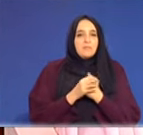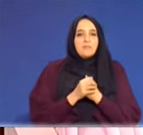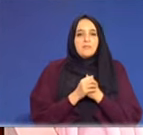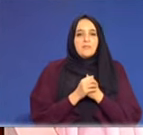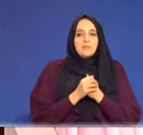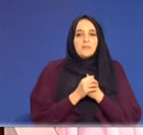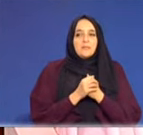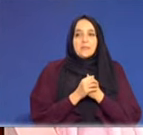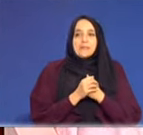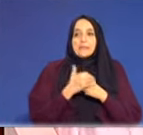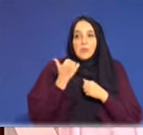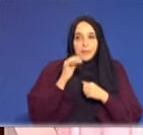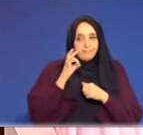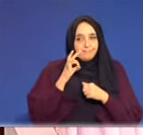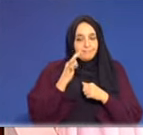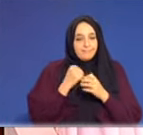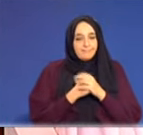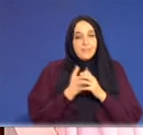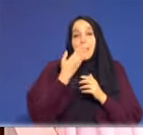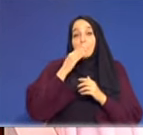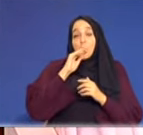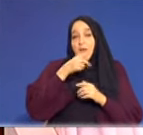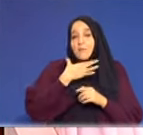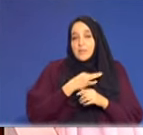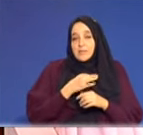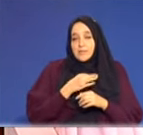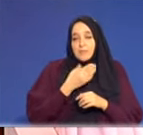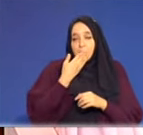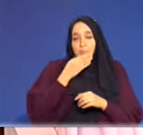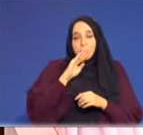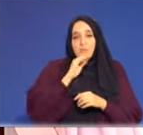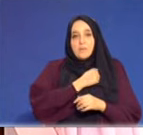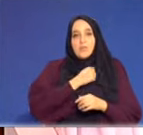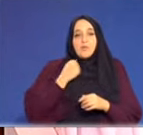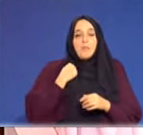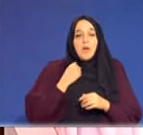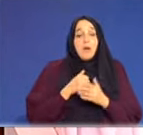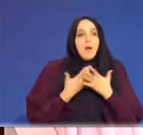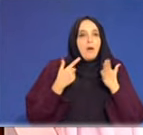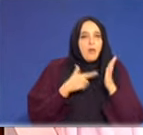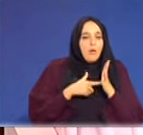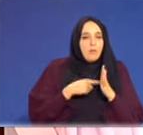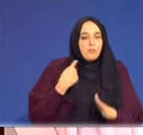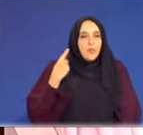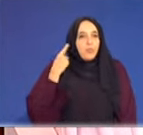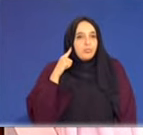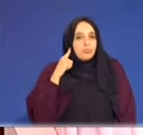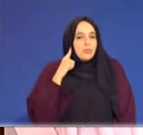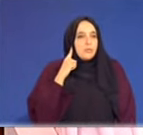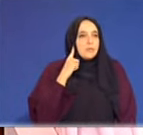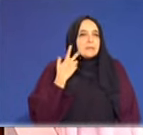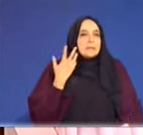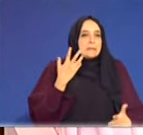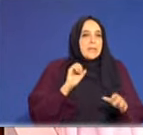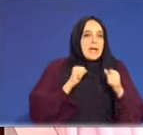قسنطينة. أولا يا أم خالد الحمد لله على السلامة، لأنه كل ما تصرى مصيبة بعيد الشر، كل ما